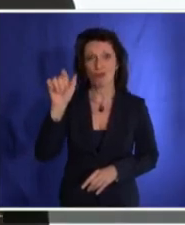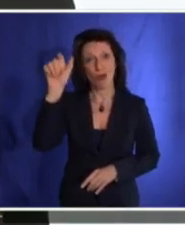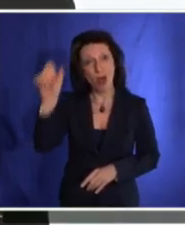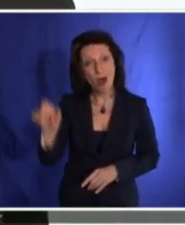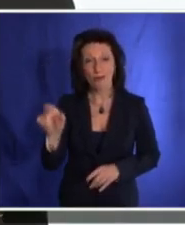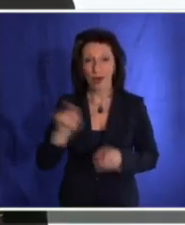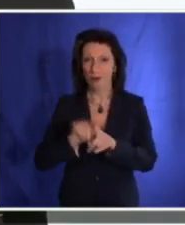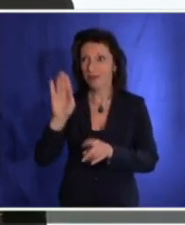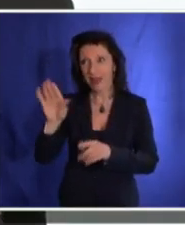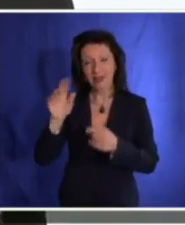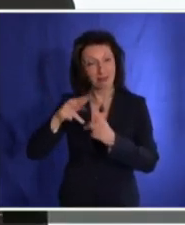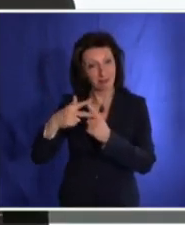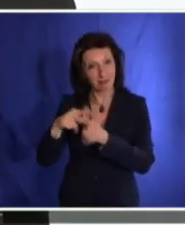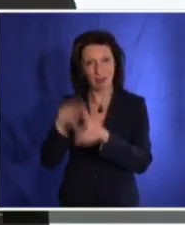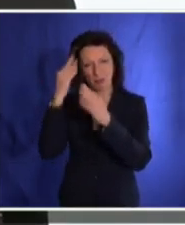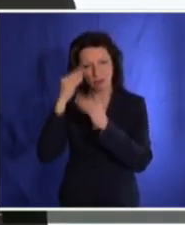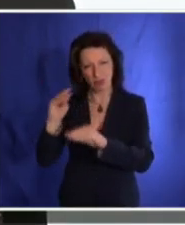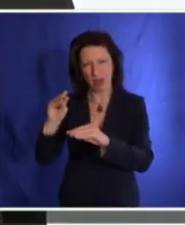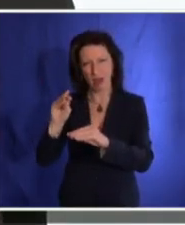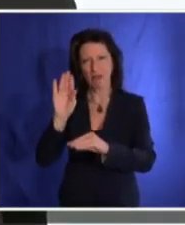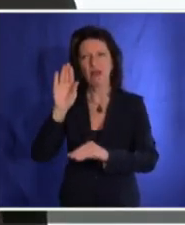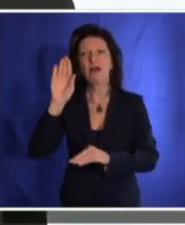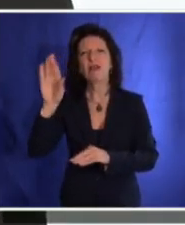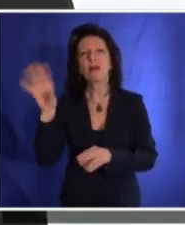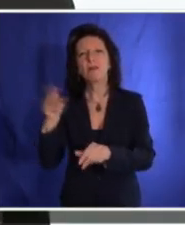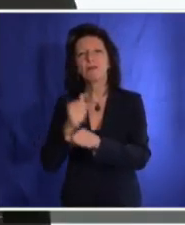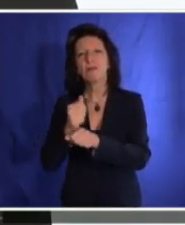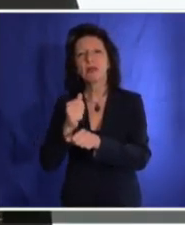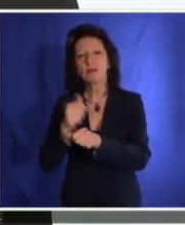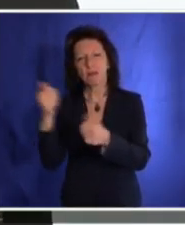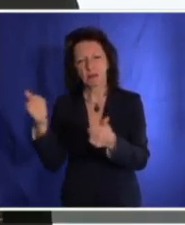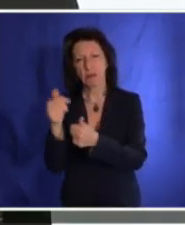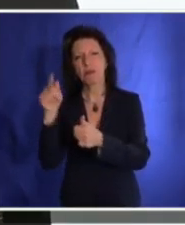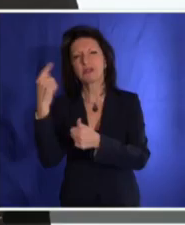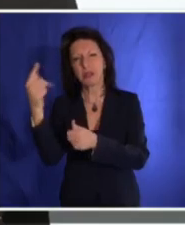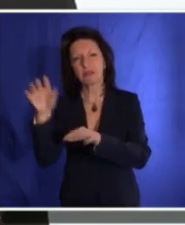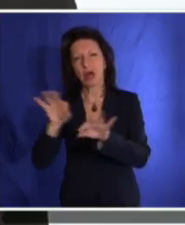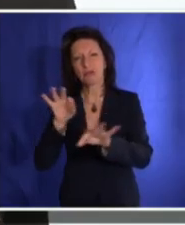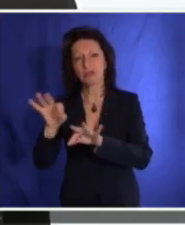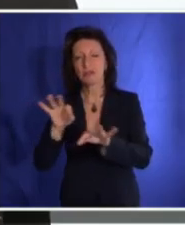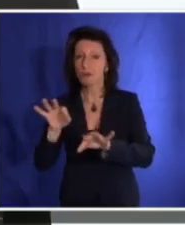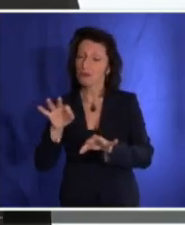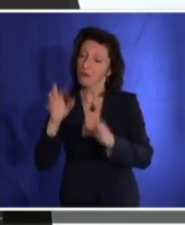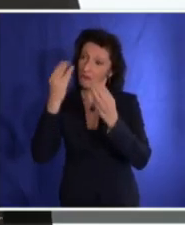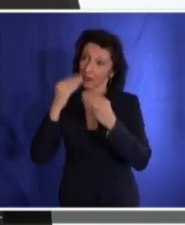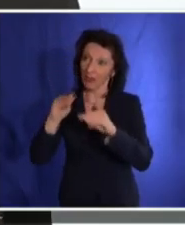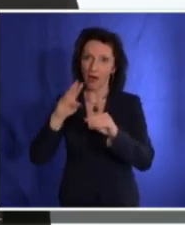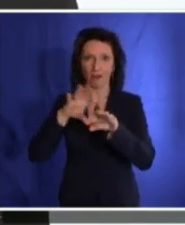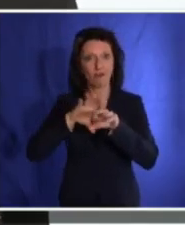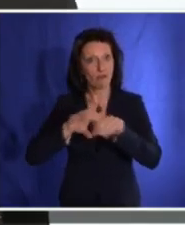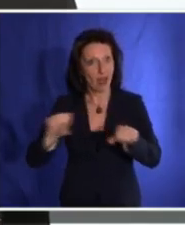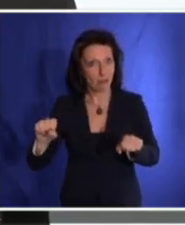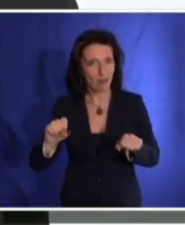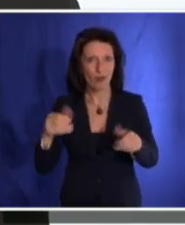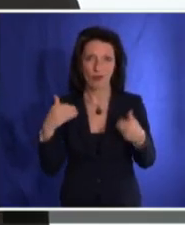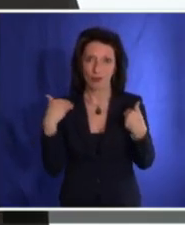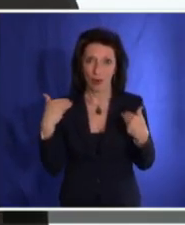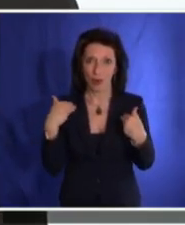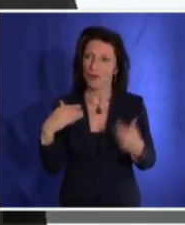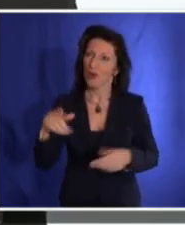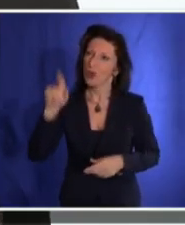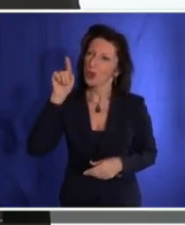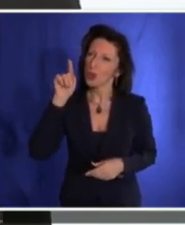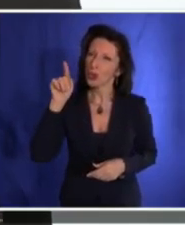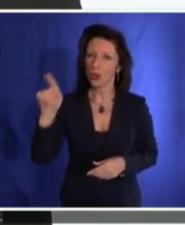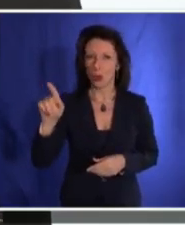ausgesucht. Wir vertrauen unseren Vereinbarungen und wir freuen uns, wenn du mit